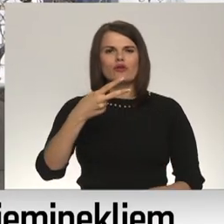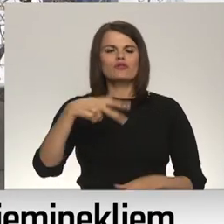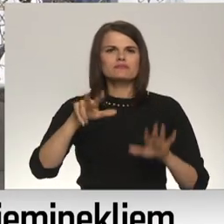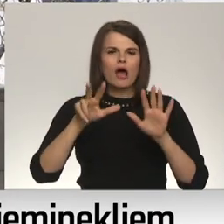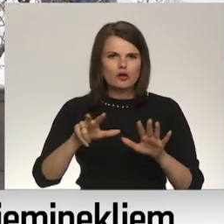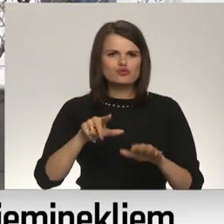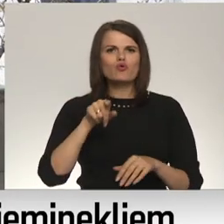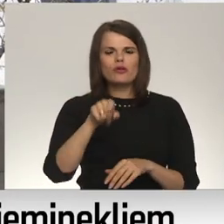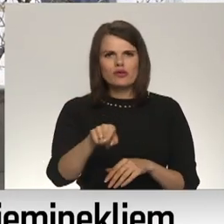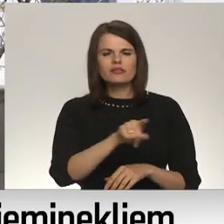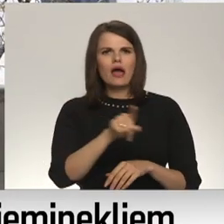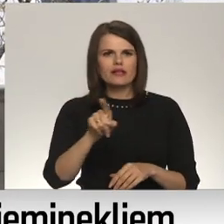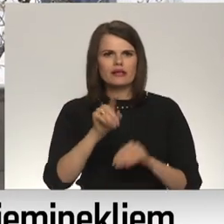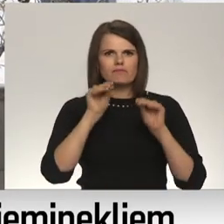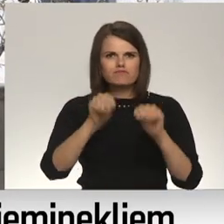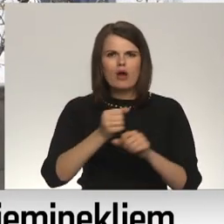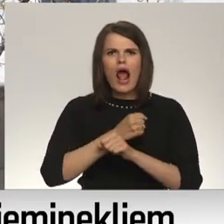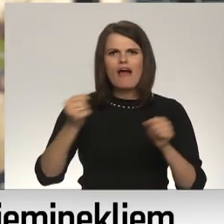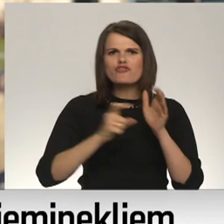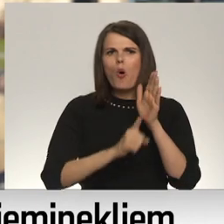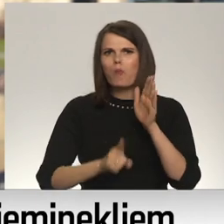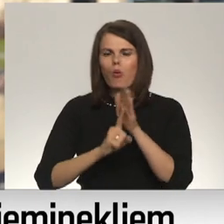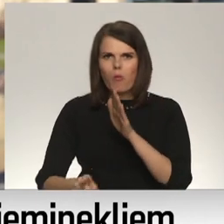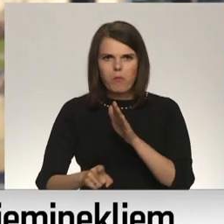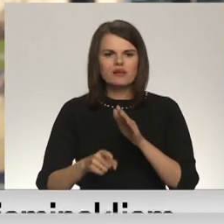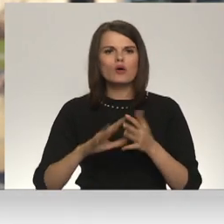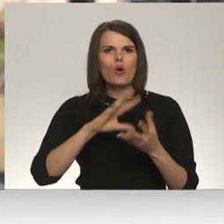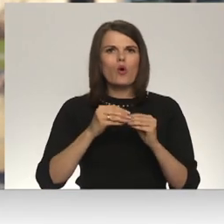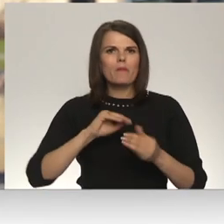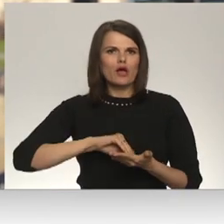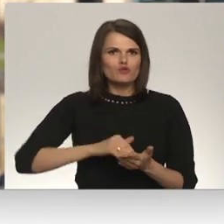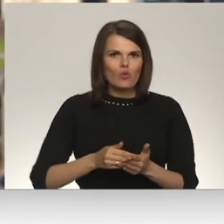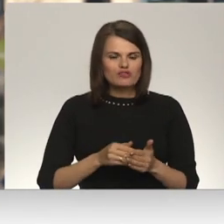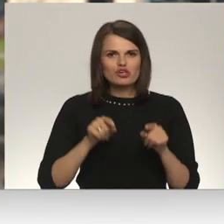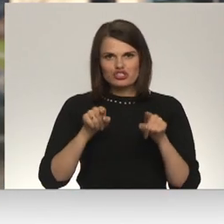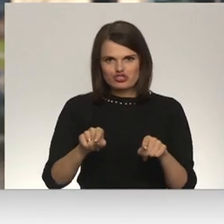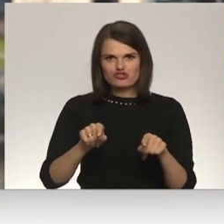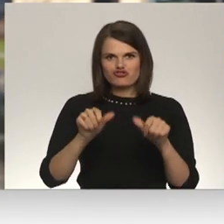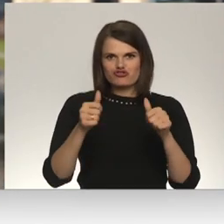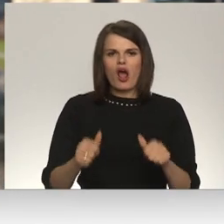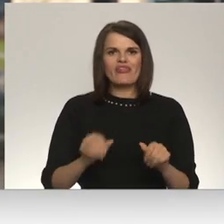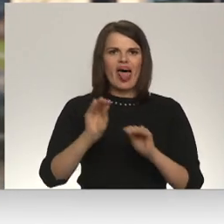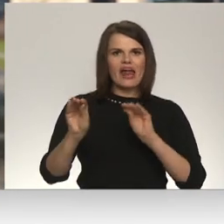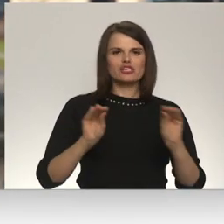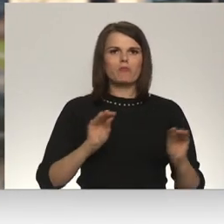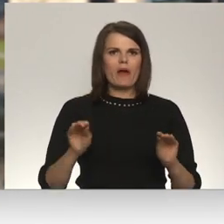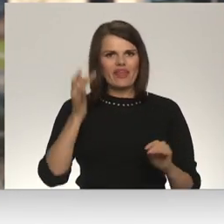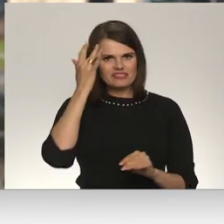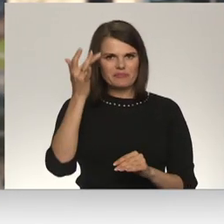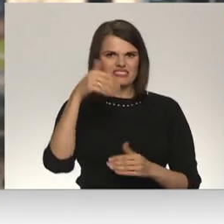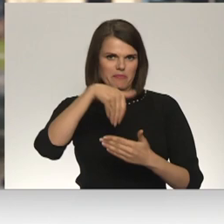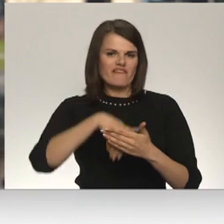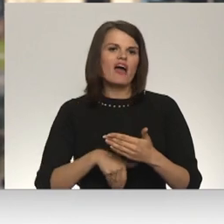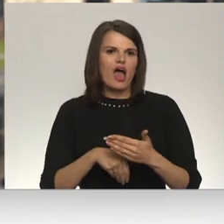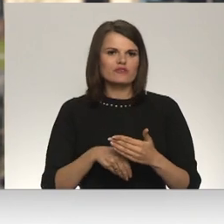ar lielgabaliem un aviobumbām. Kopējais noskaņojums ir tāds, ka šāds eksponāts, principā